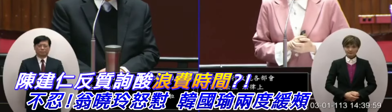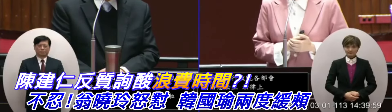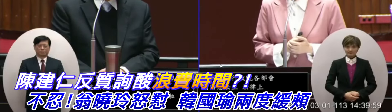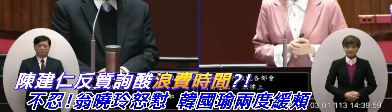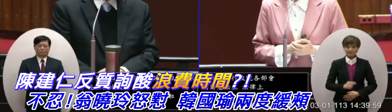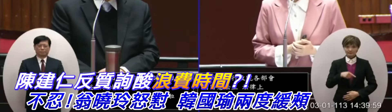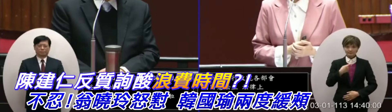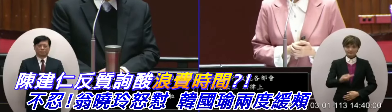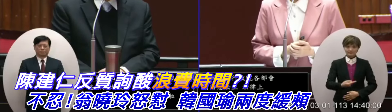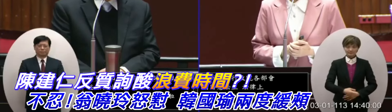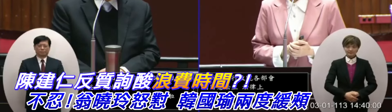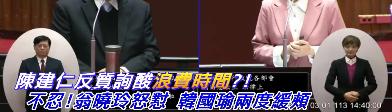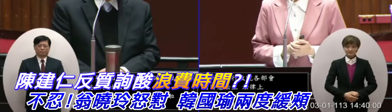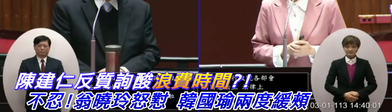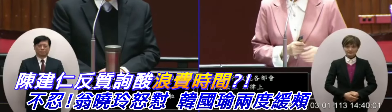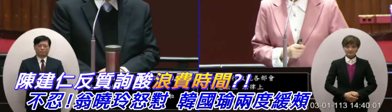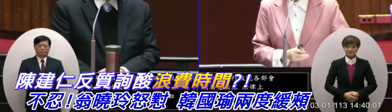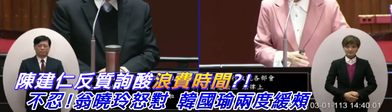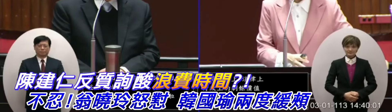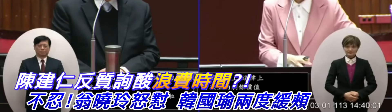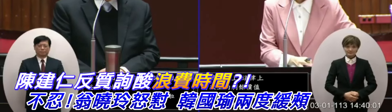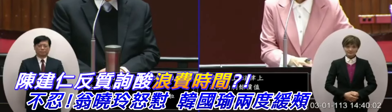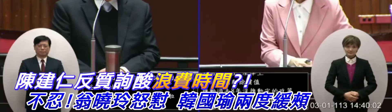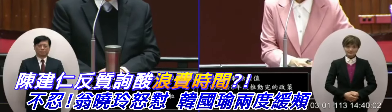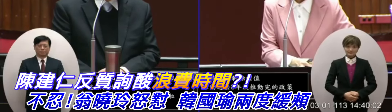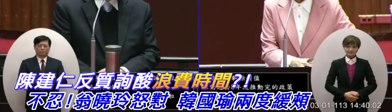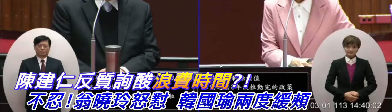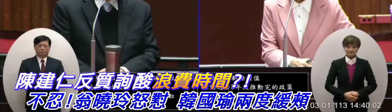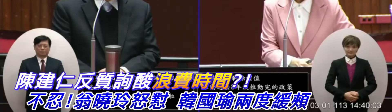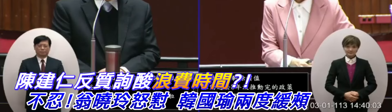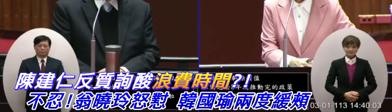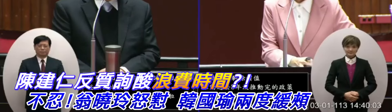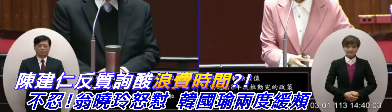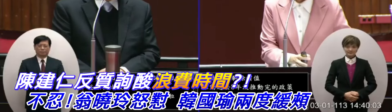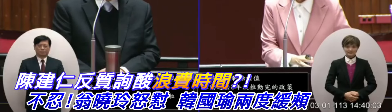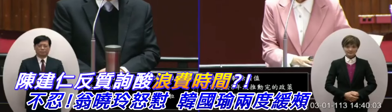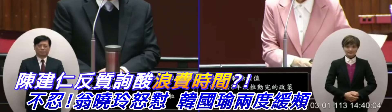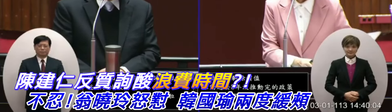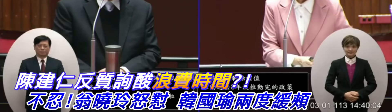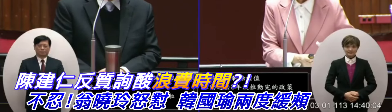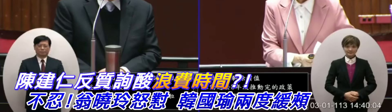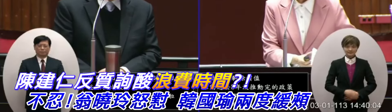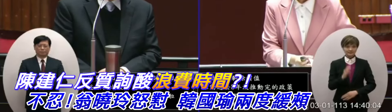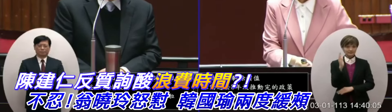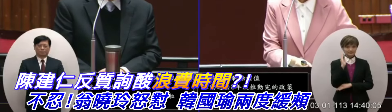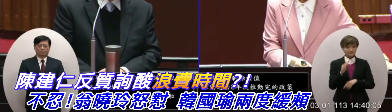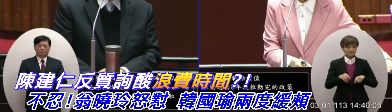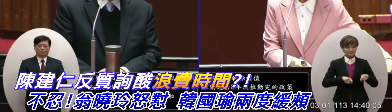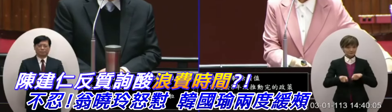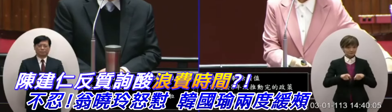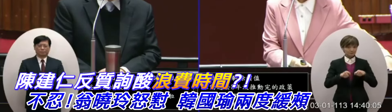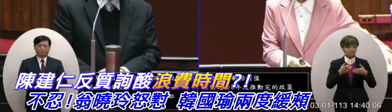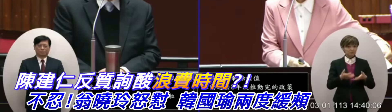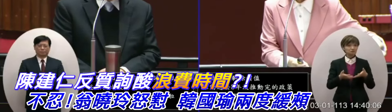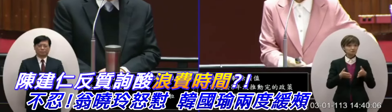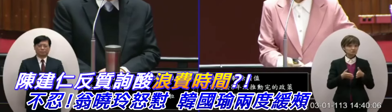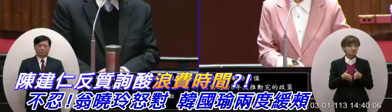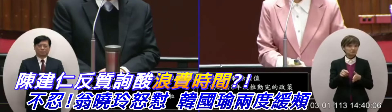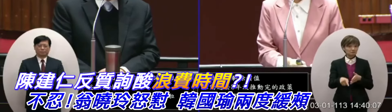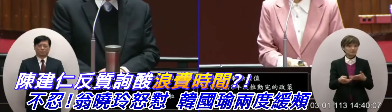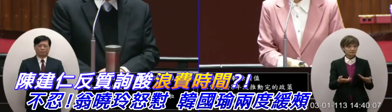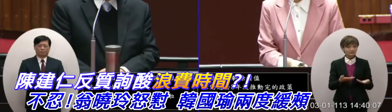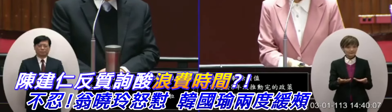好，接下来当然在这个一些重要政策的部分，我想我在这